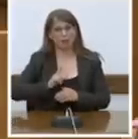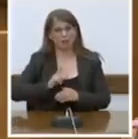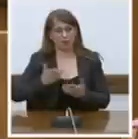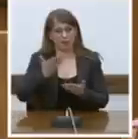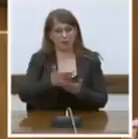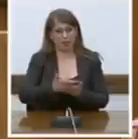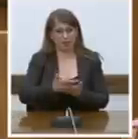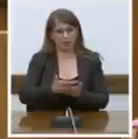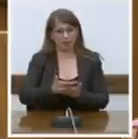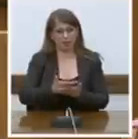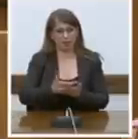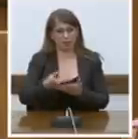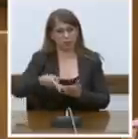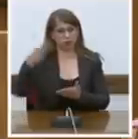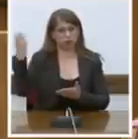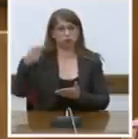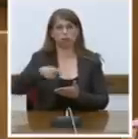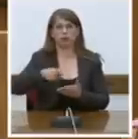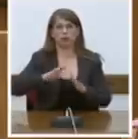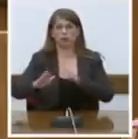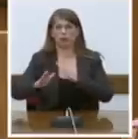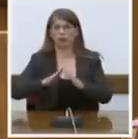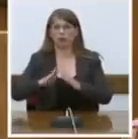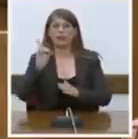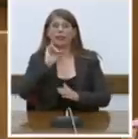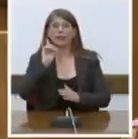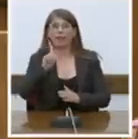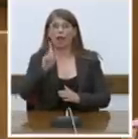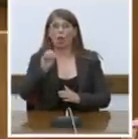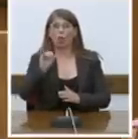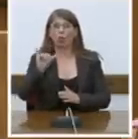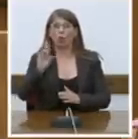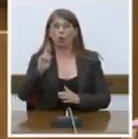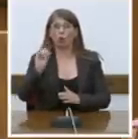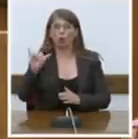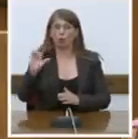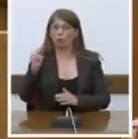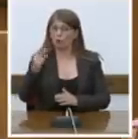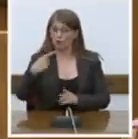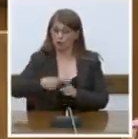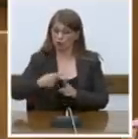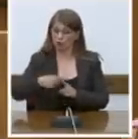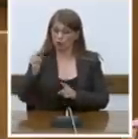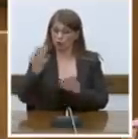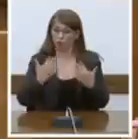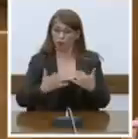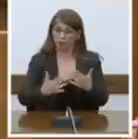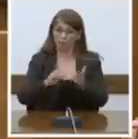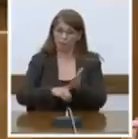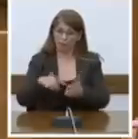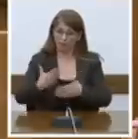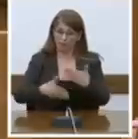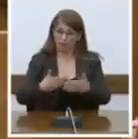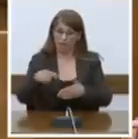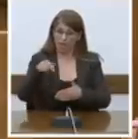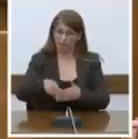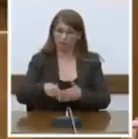ασυλίας της κυρίας Δούρου, βουλευτή του Ελληνικού Κοινοβουλίου. Θα πρέπει η διαδικασία αυτή να